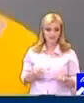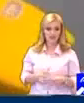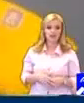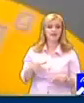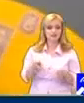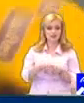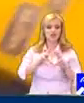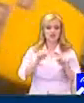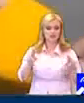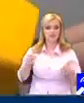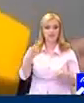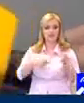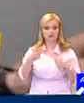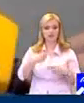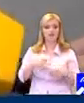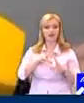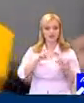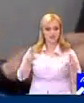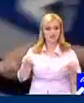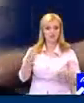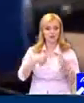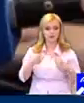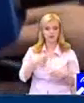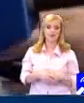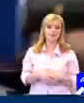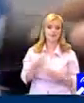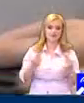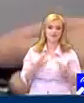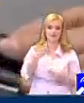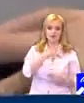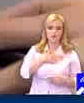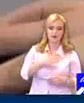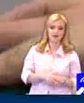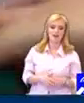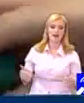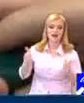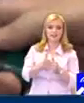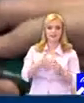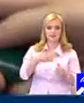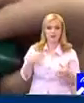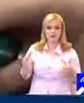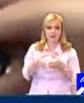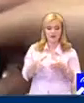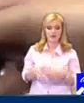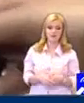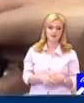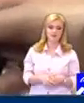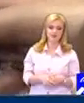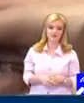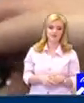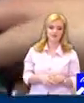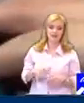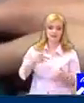pelo retorno, feliz por estar de volta, né, na seleção, vestindo a camisa da seleção,